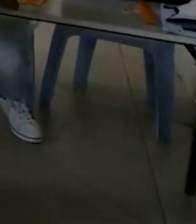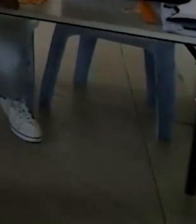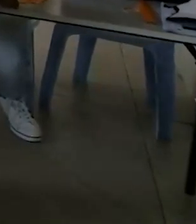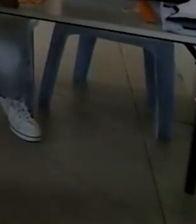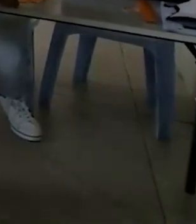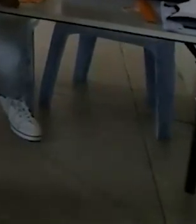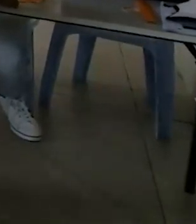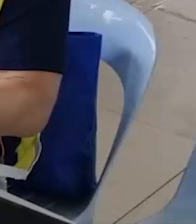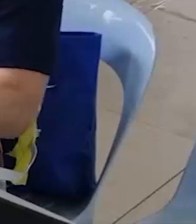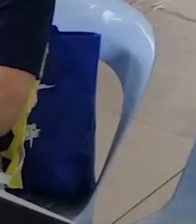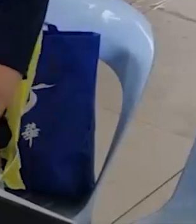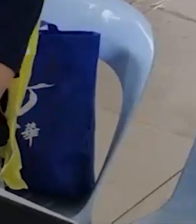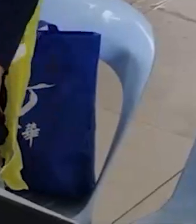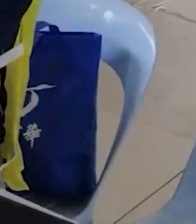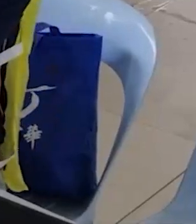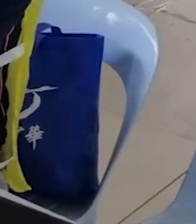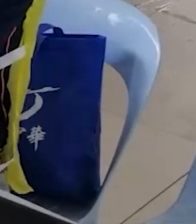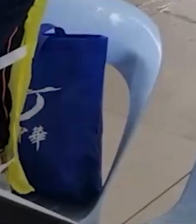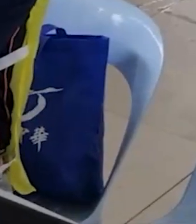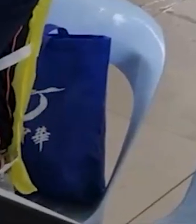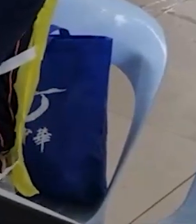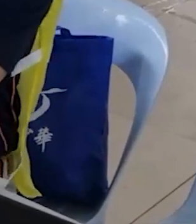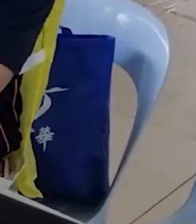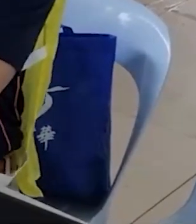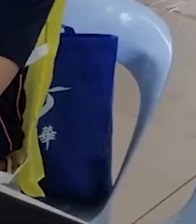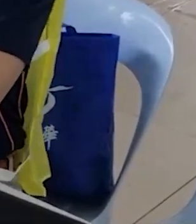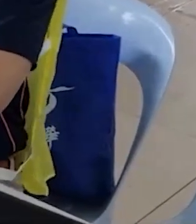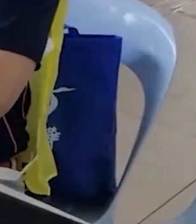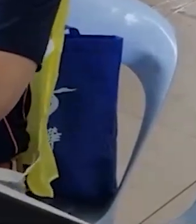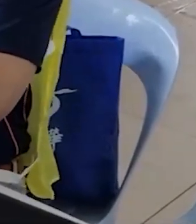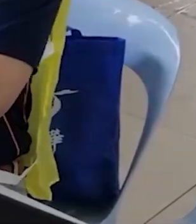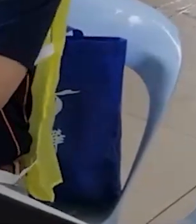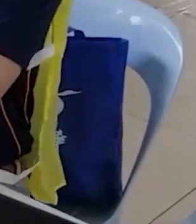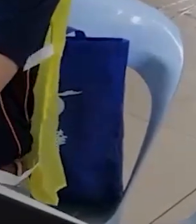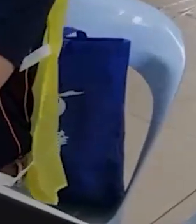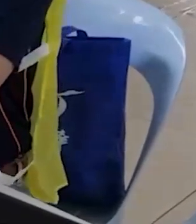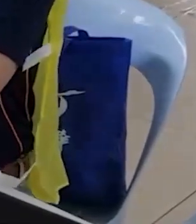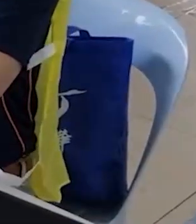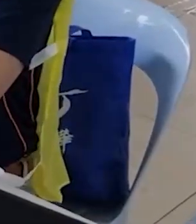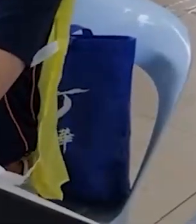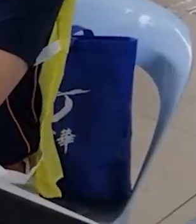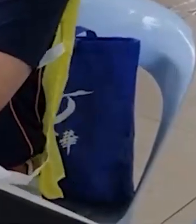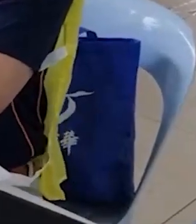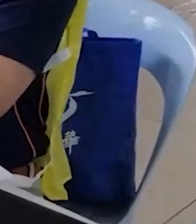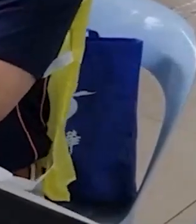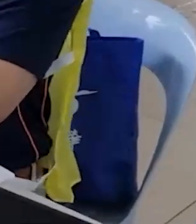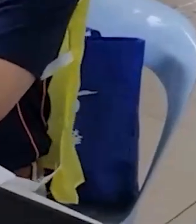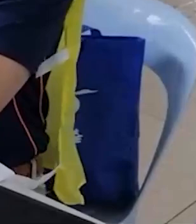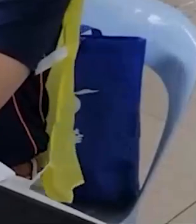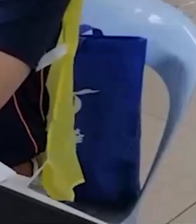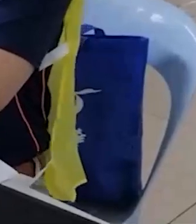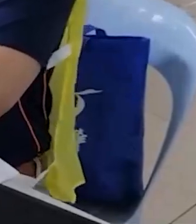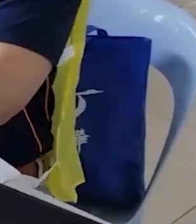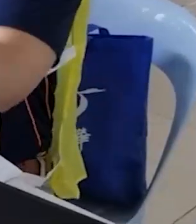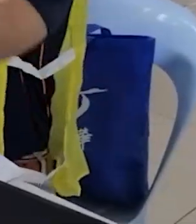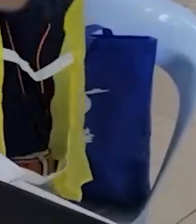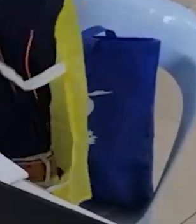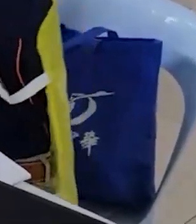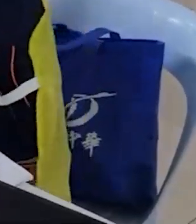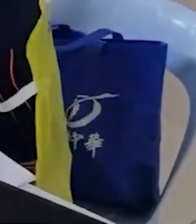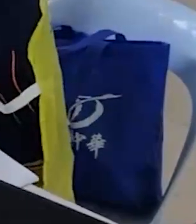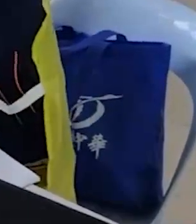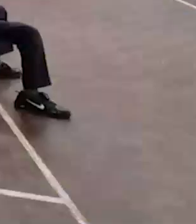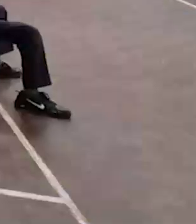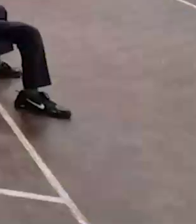pru ke-15 sebenarnya adalah lebih tinggi berbanding pru sebelumnya peratusan